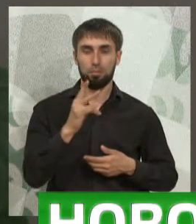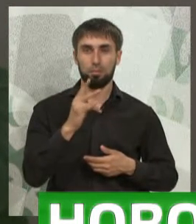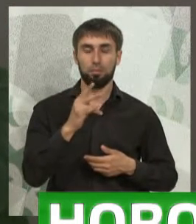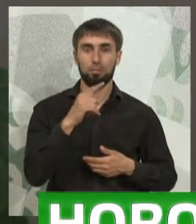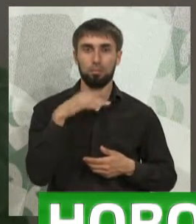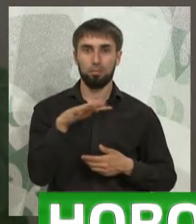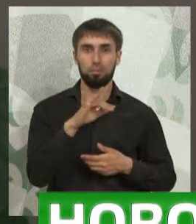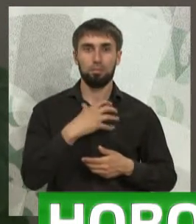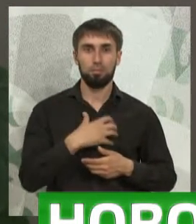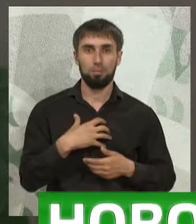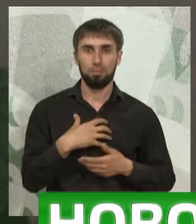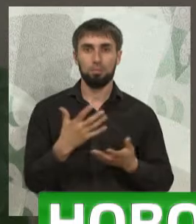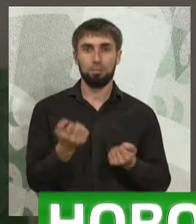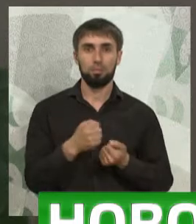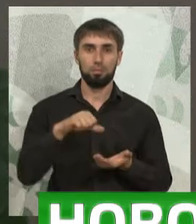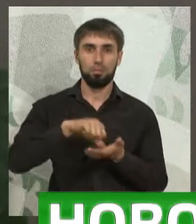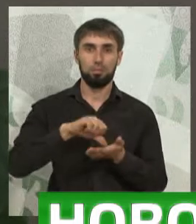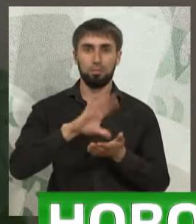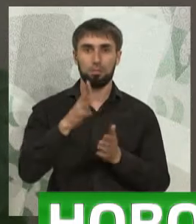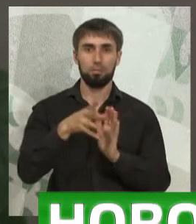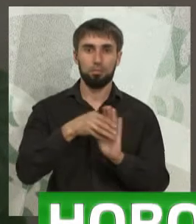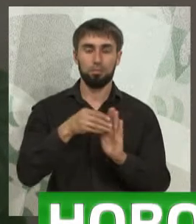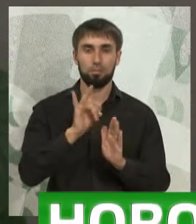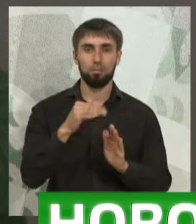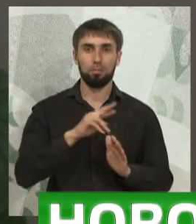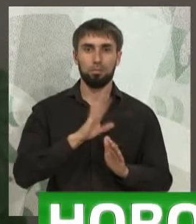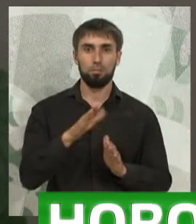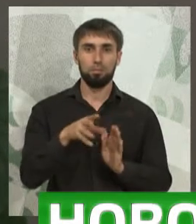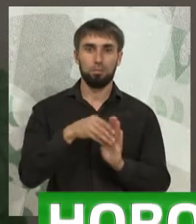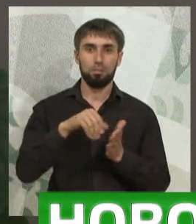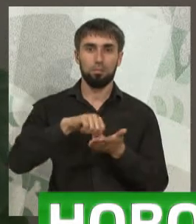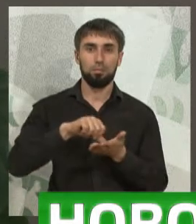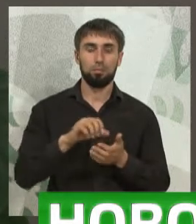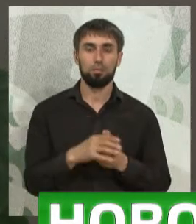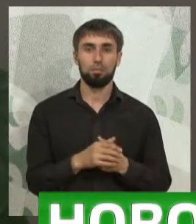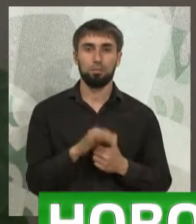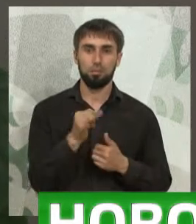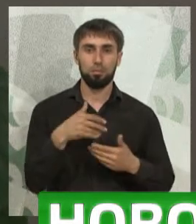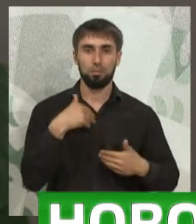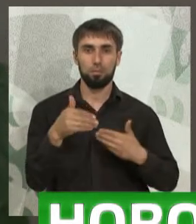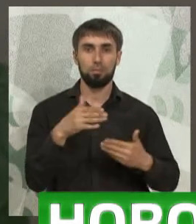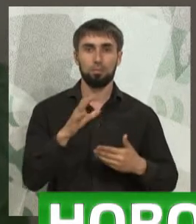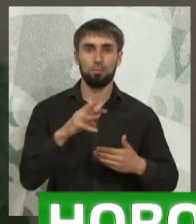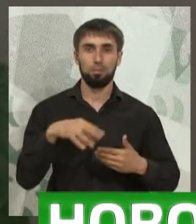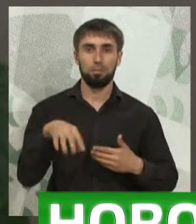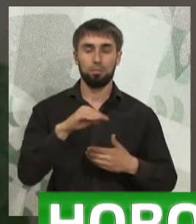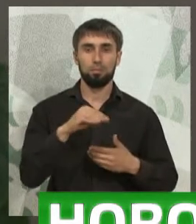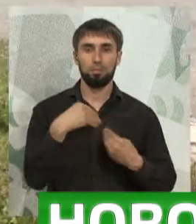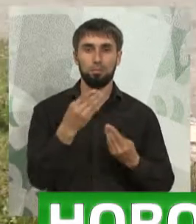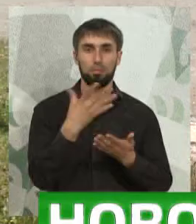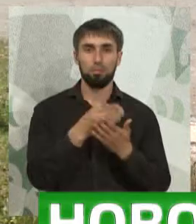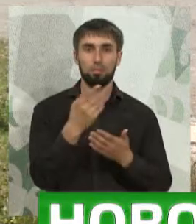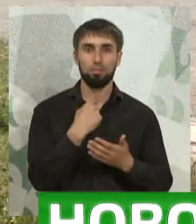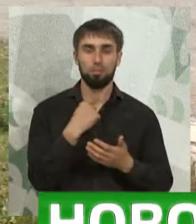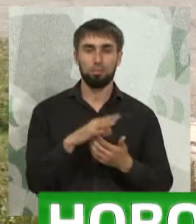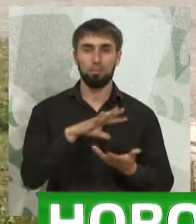важно принять участие в выборах, и я буду голосовать. И рекомендую всем отдать свой голос.